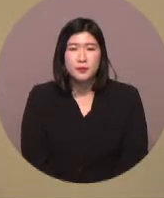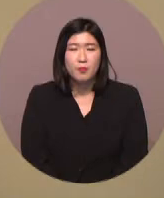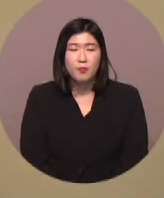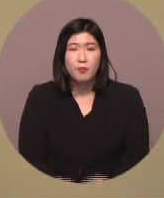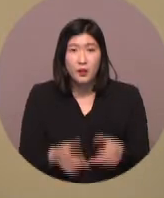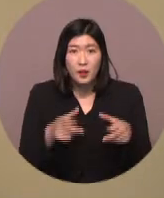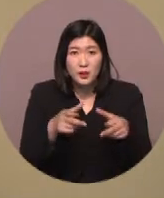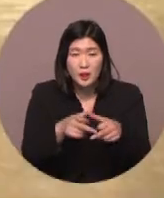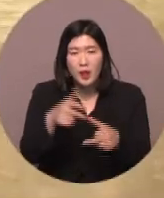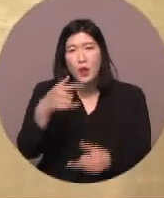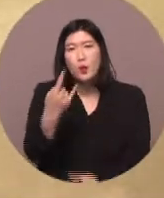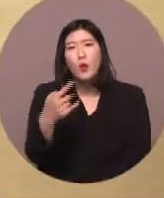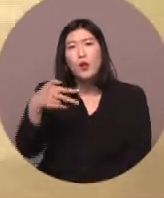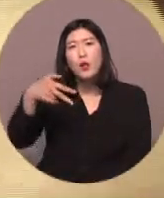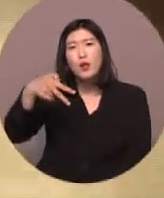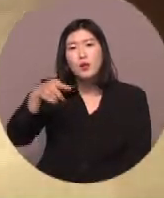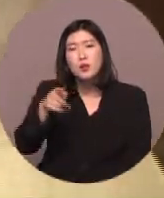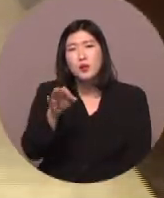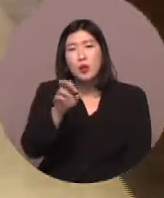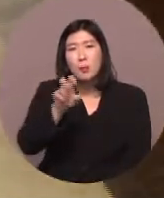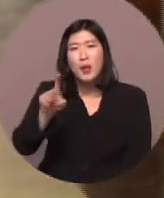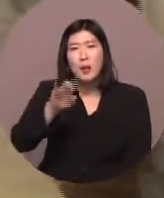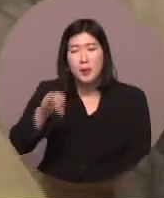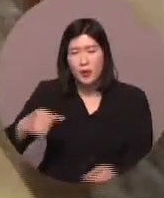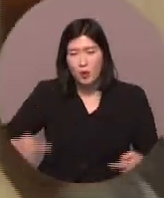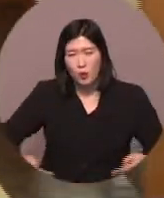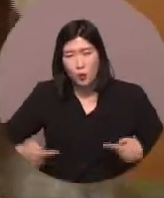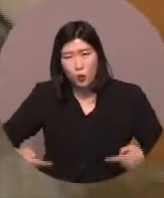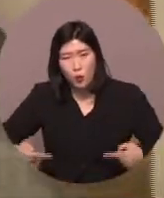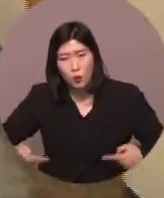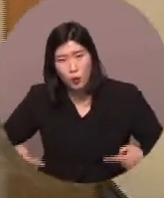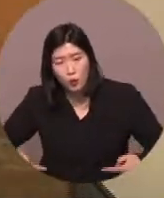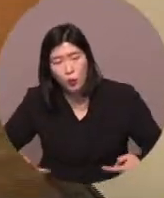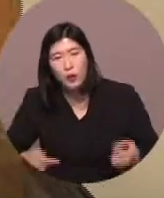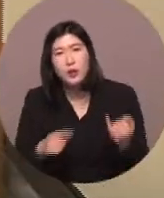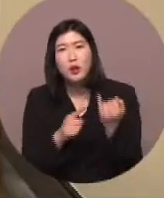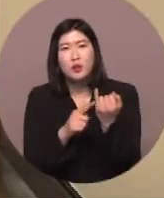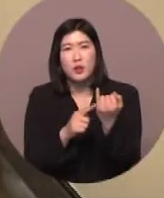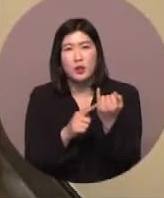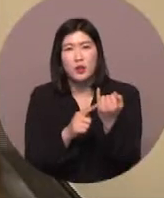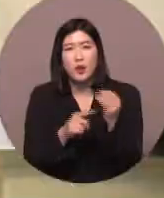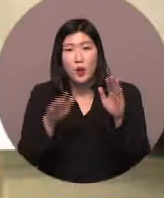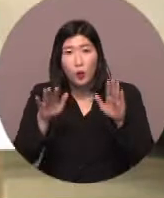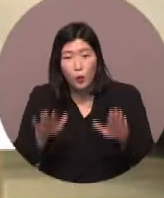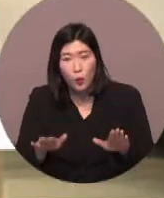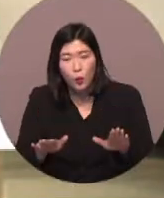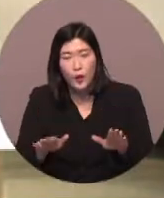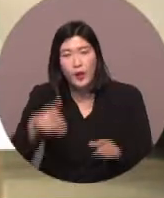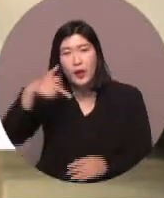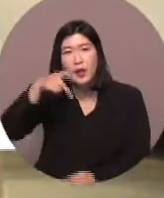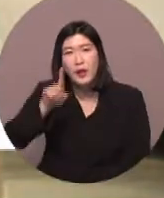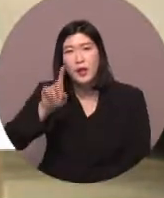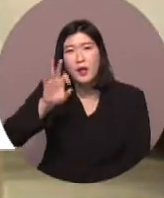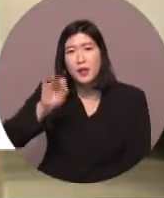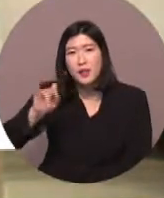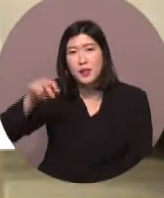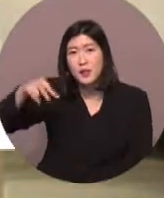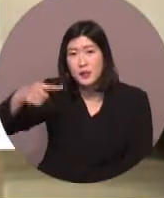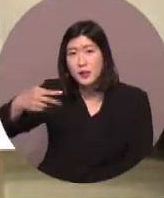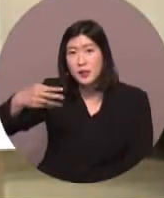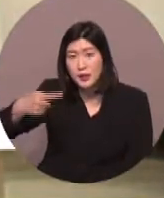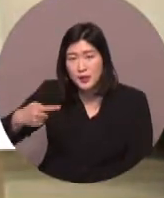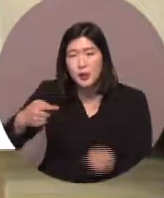중증 뇌성마비 장애로 휠체어 없이 활동이 힘든 박혜린 씨는 올해 카이스트 전산학부의 졸업생이